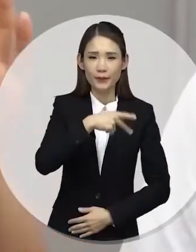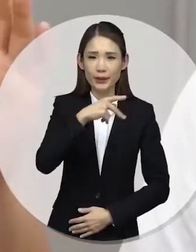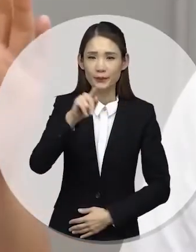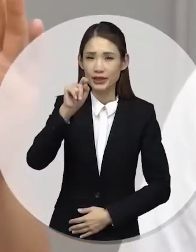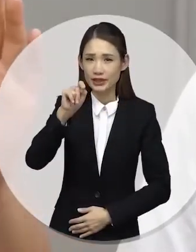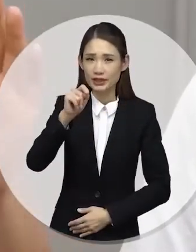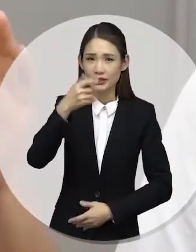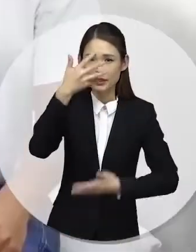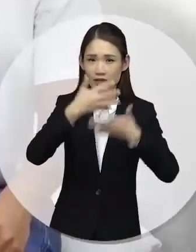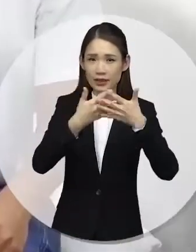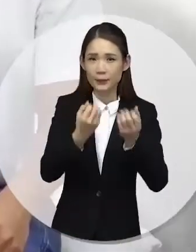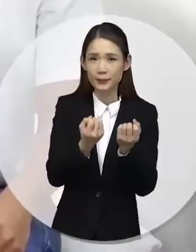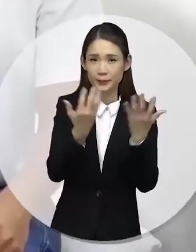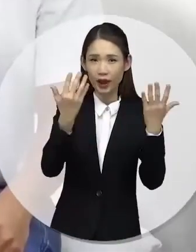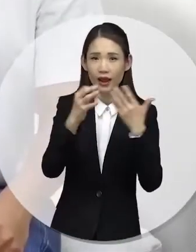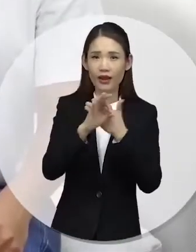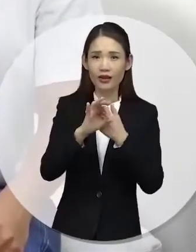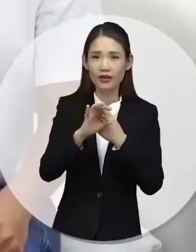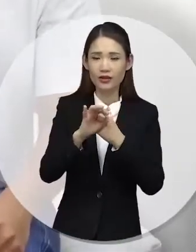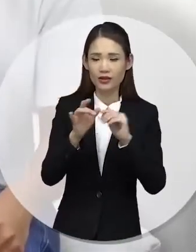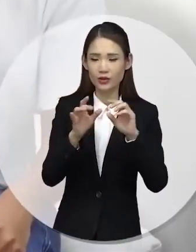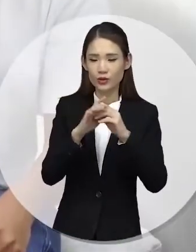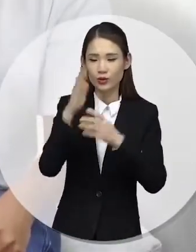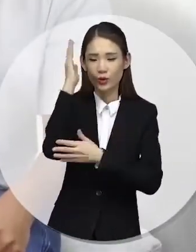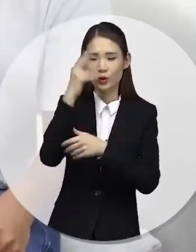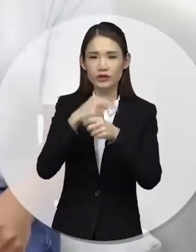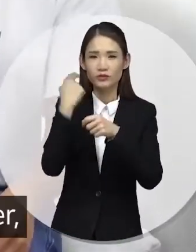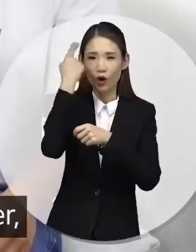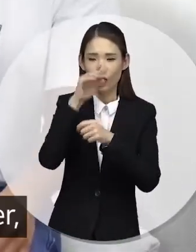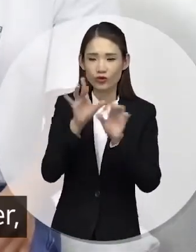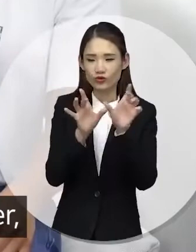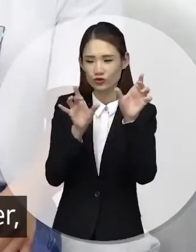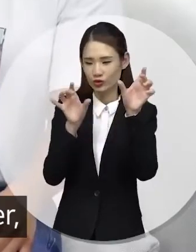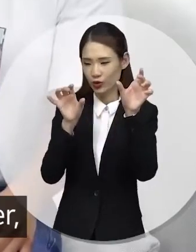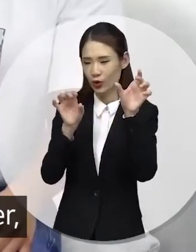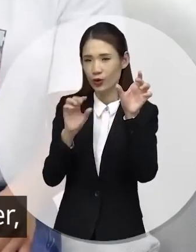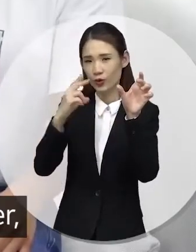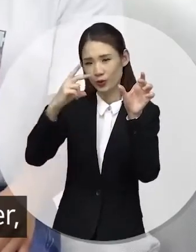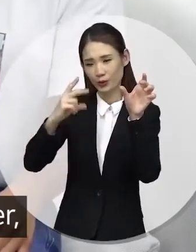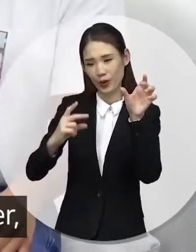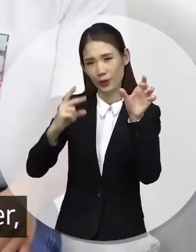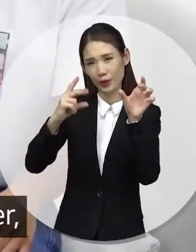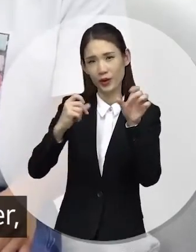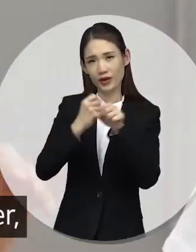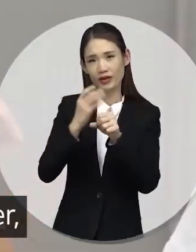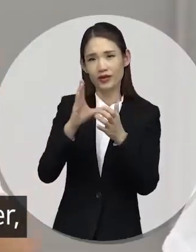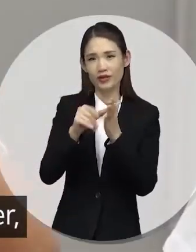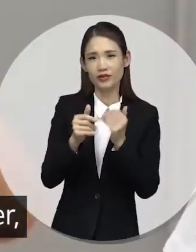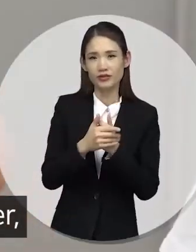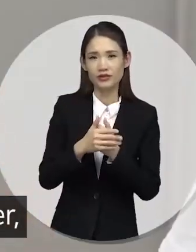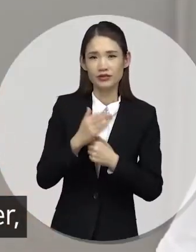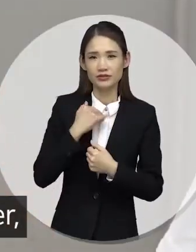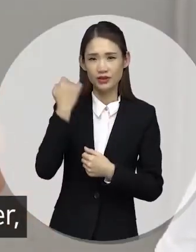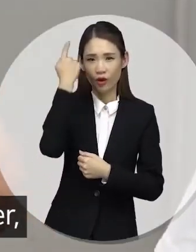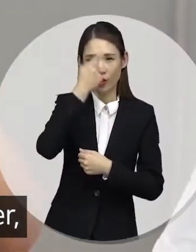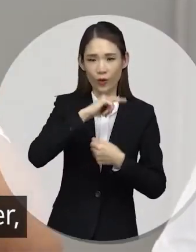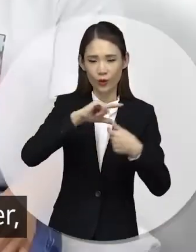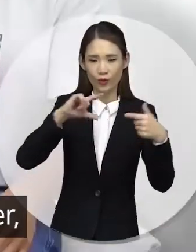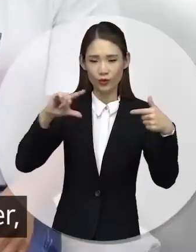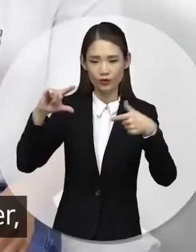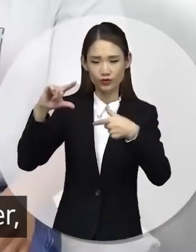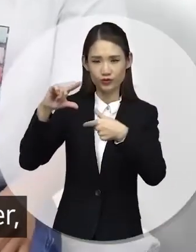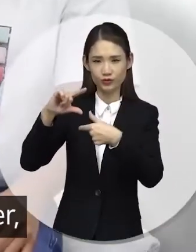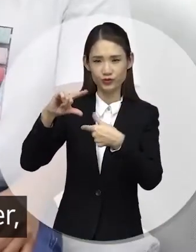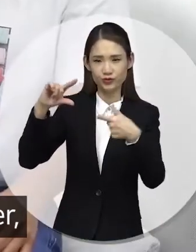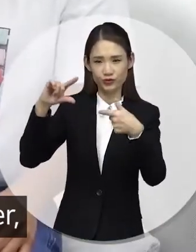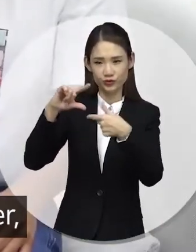거를 띄워놓으면은 교수님 얼굴은 이만해질 때가 많아요. 교수님 얼굴이 이렇게 그쪽 제가 제 얼굴은 줄이고요